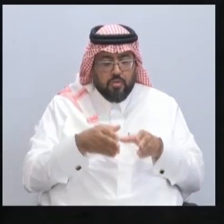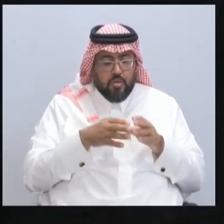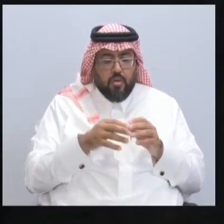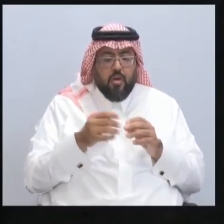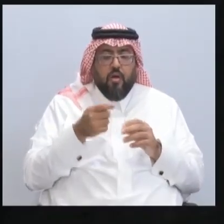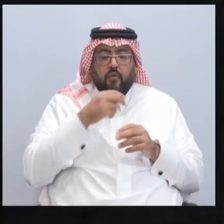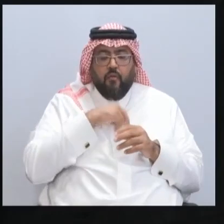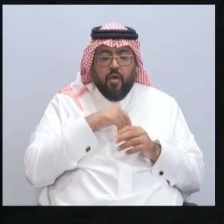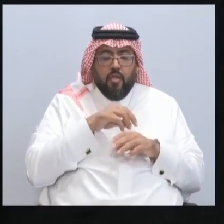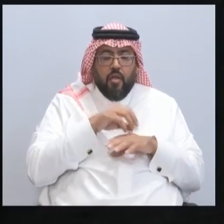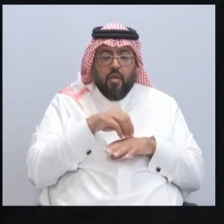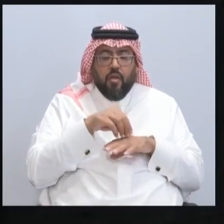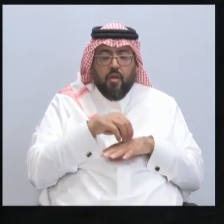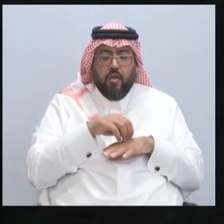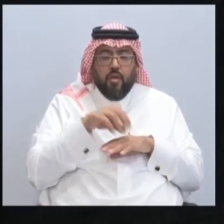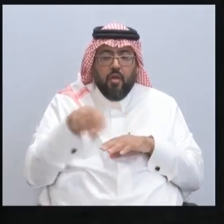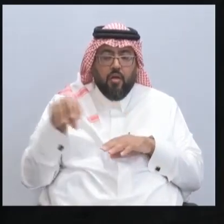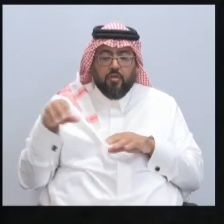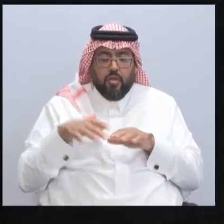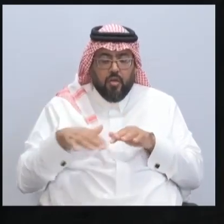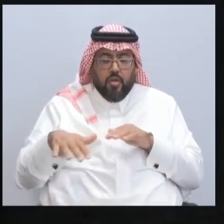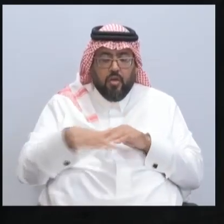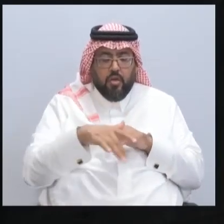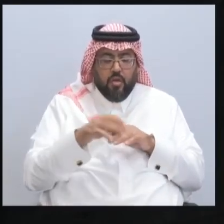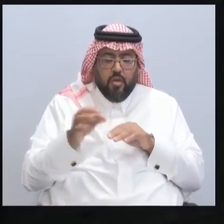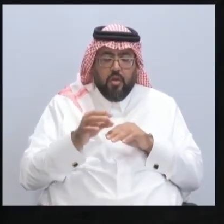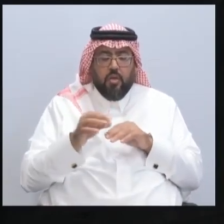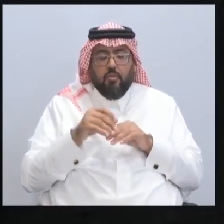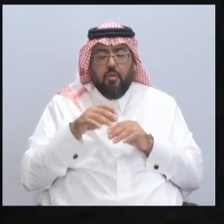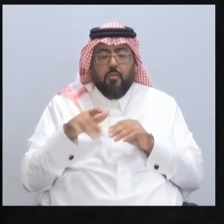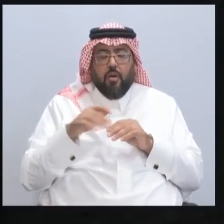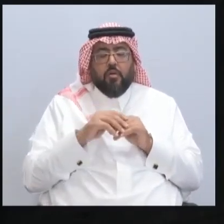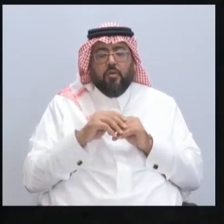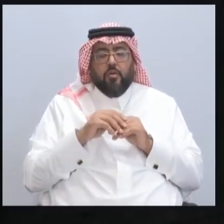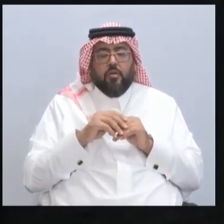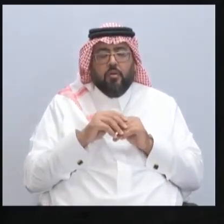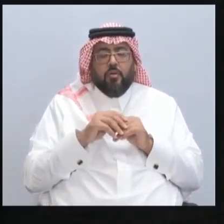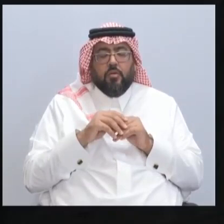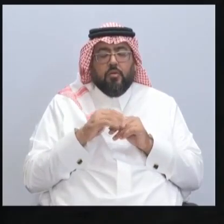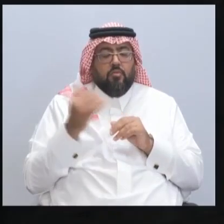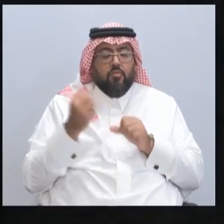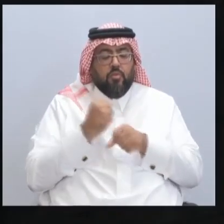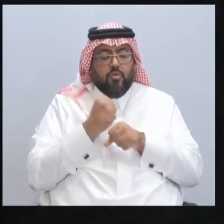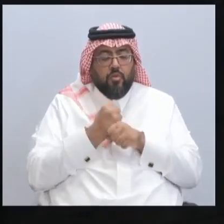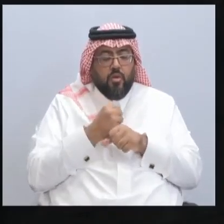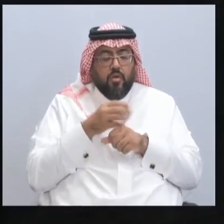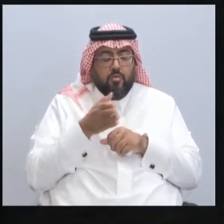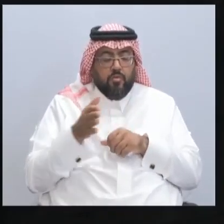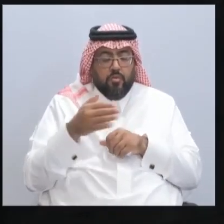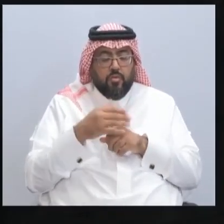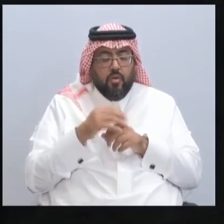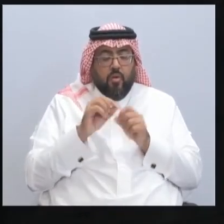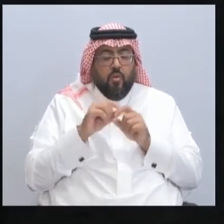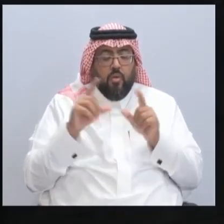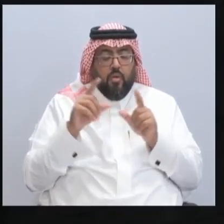دخل للسكان المناطق الساحليه اذ يشتغل في المناطق الساحليه وبعد